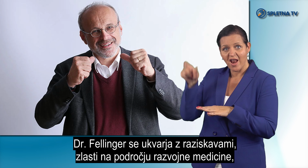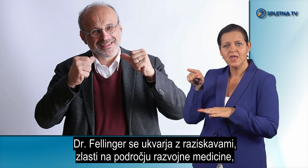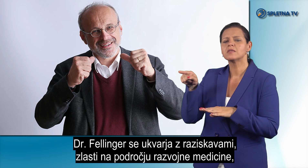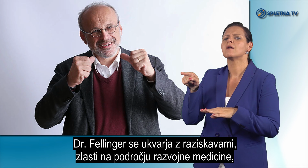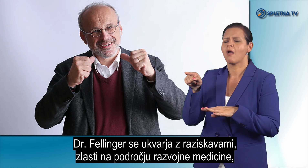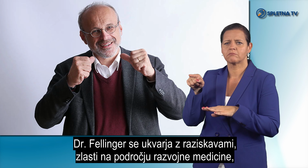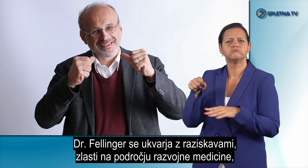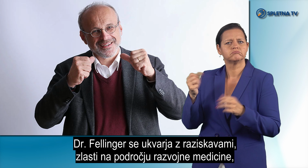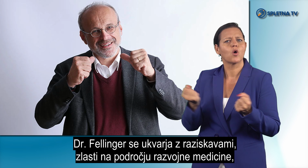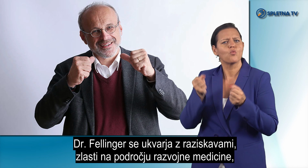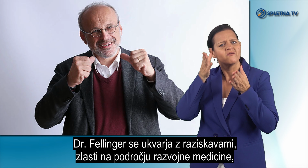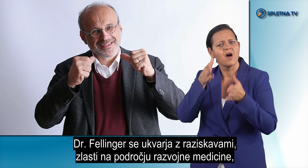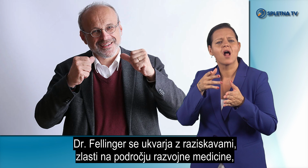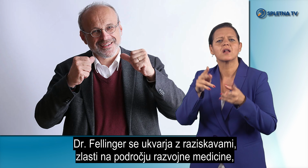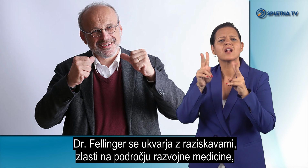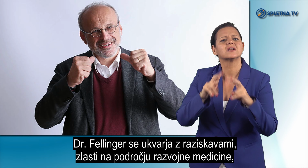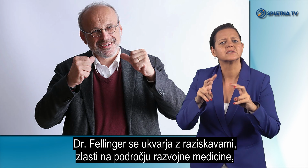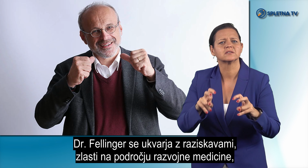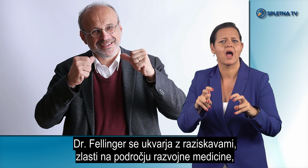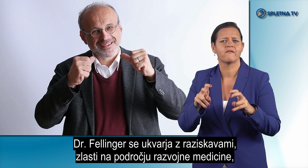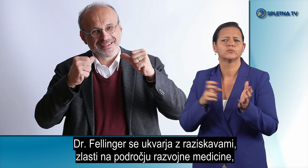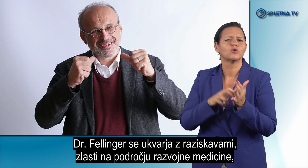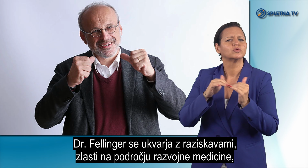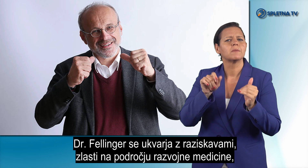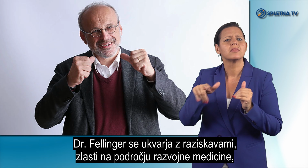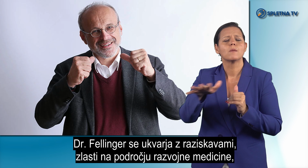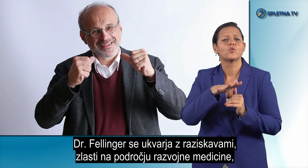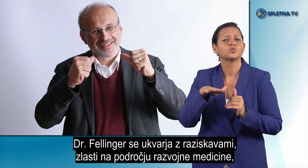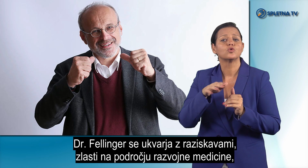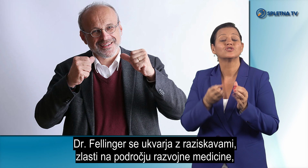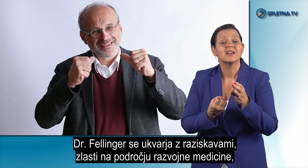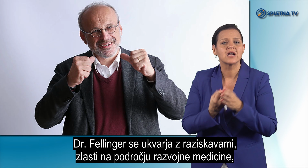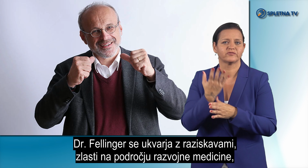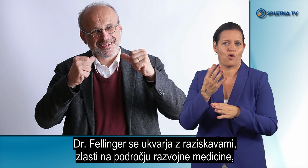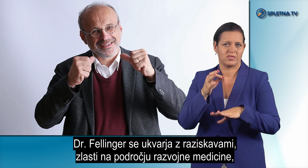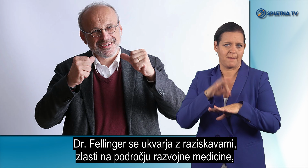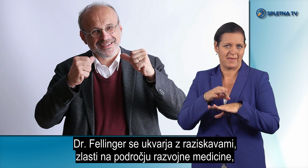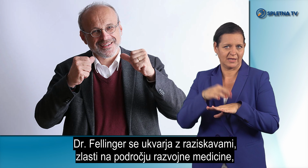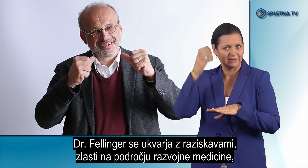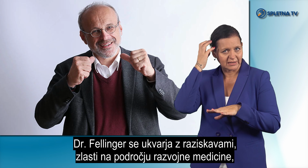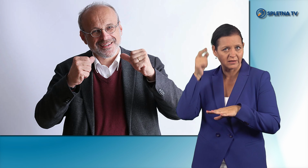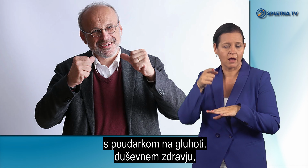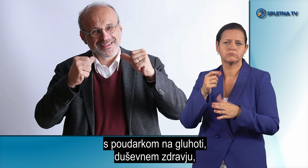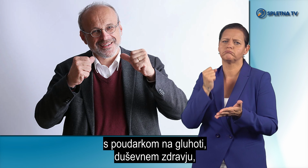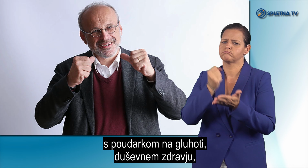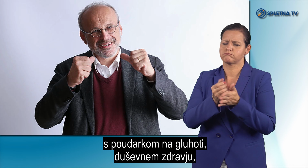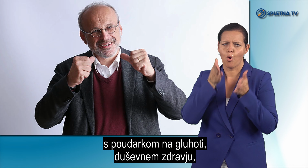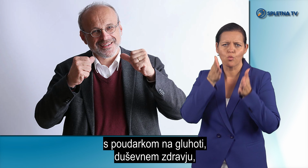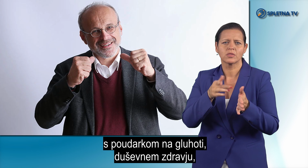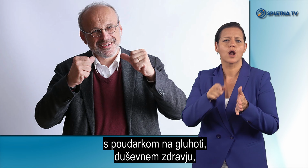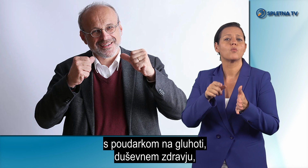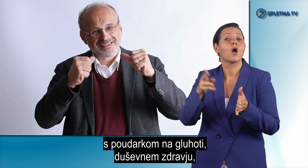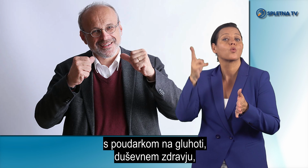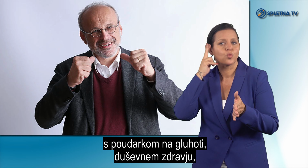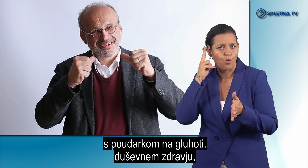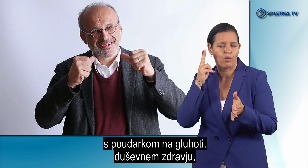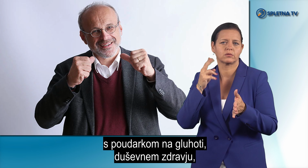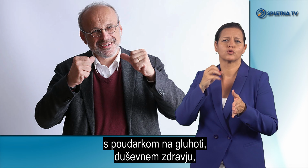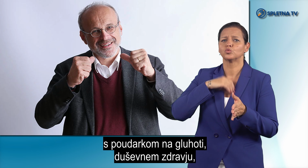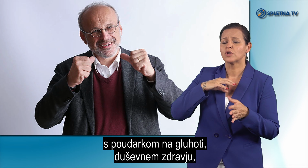Dr. Felinger se ukvarja z raziskavami zlasti na področju razvojne medicine s poudarkom na gluhoti, duševnem